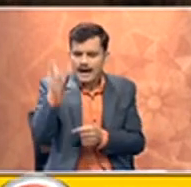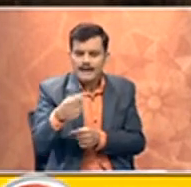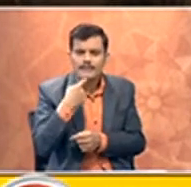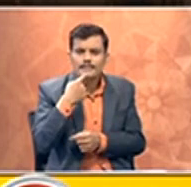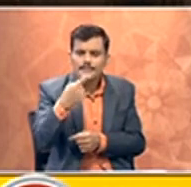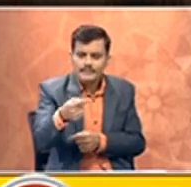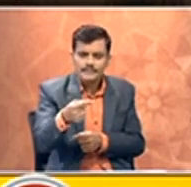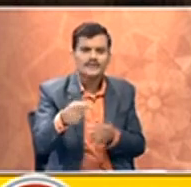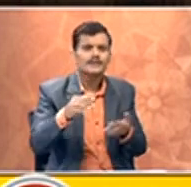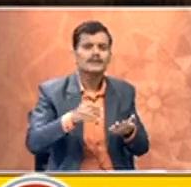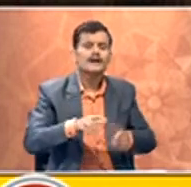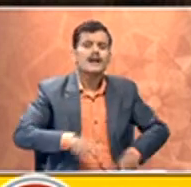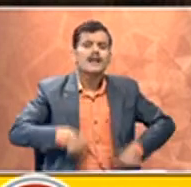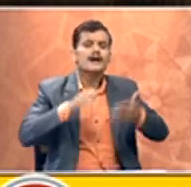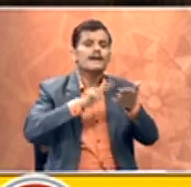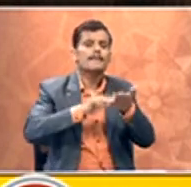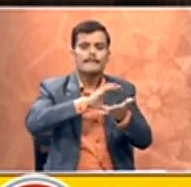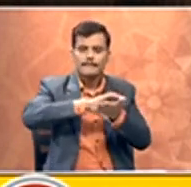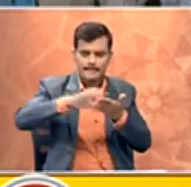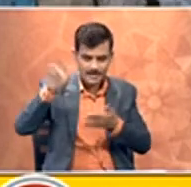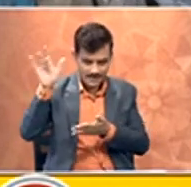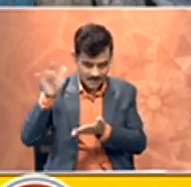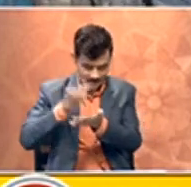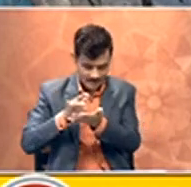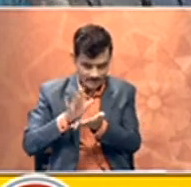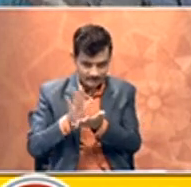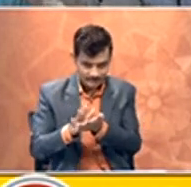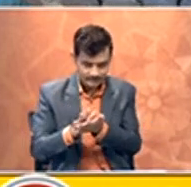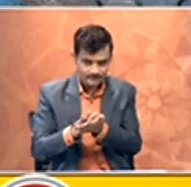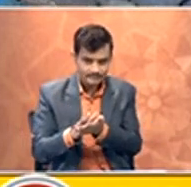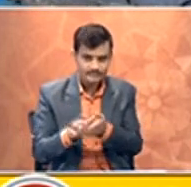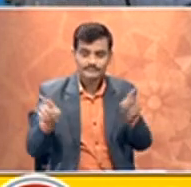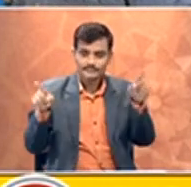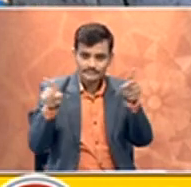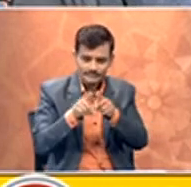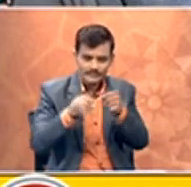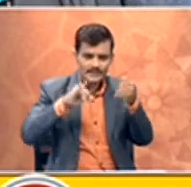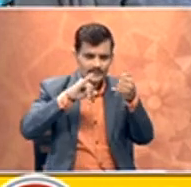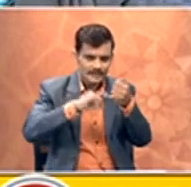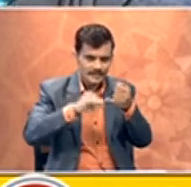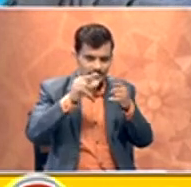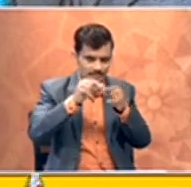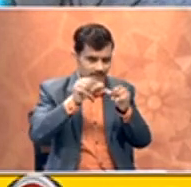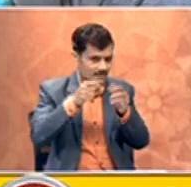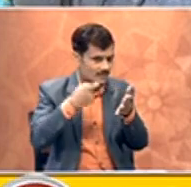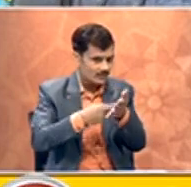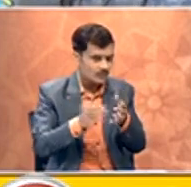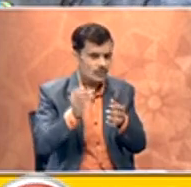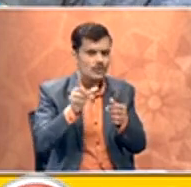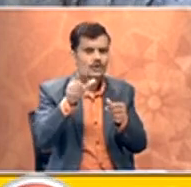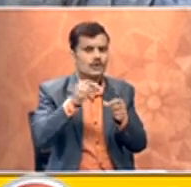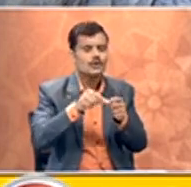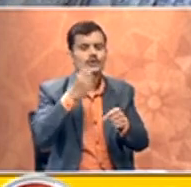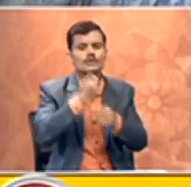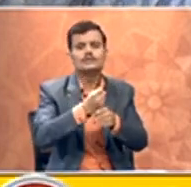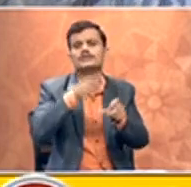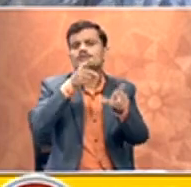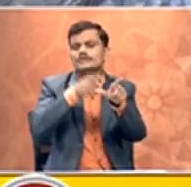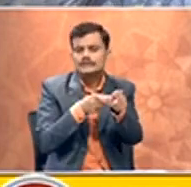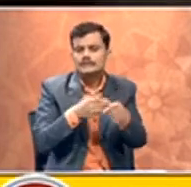ये मेघालय के रहने वाले हैं और उनकी स्पेलियोलॉजी में गजब की दिलचस्पी